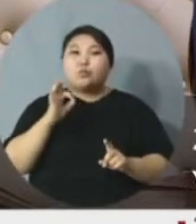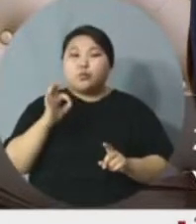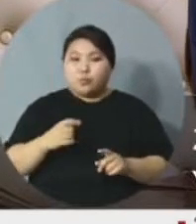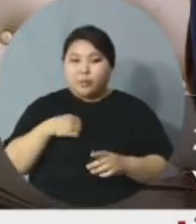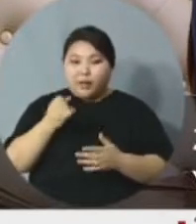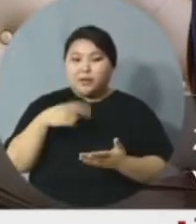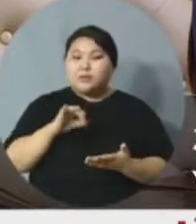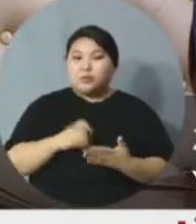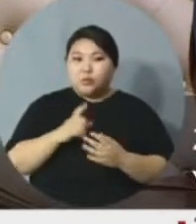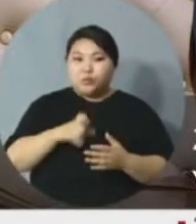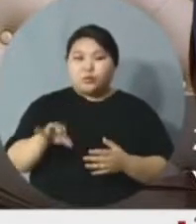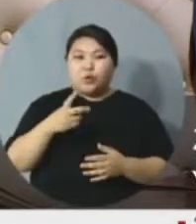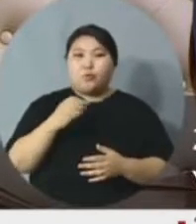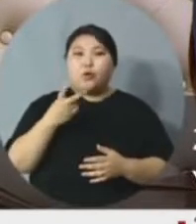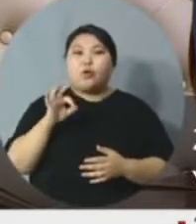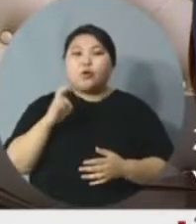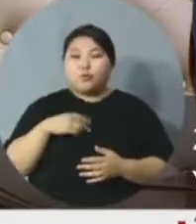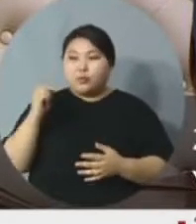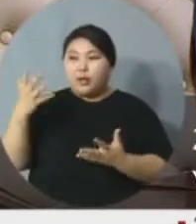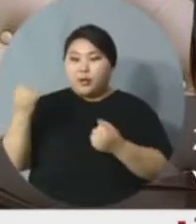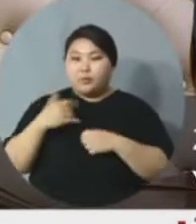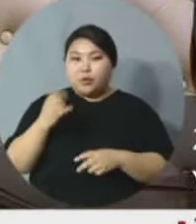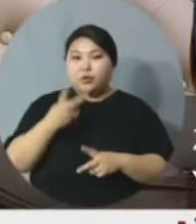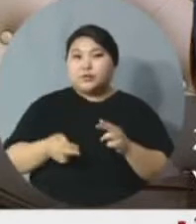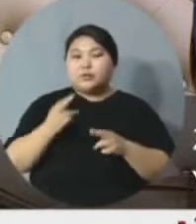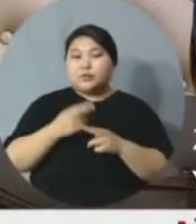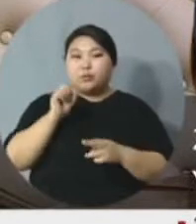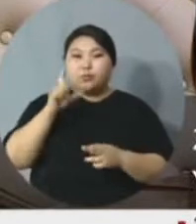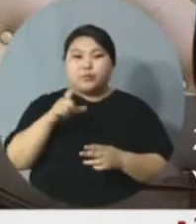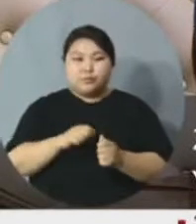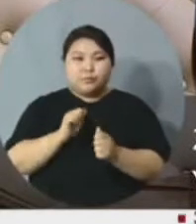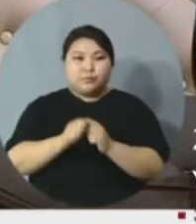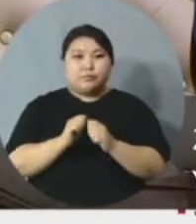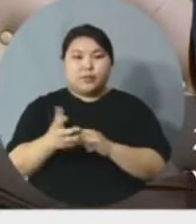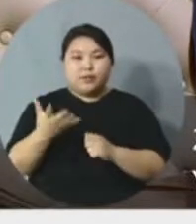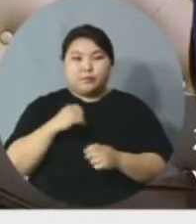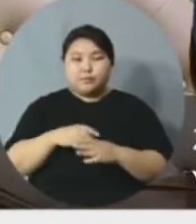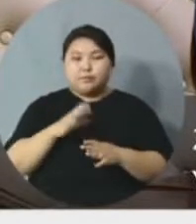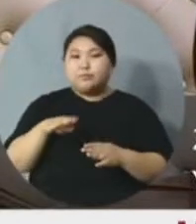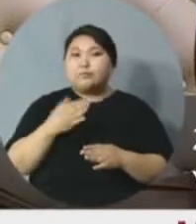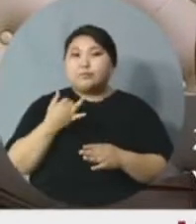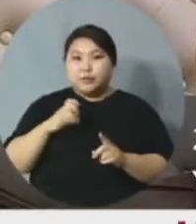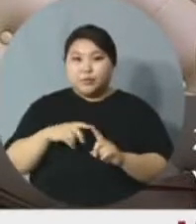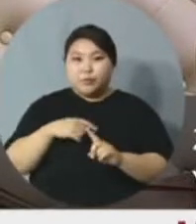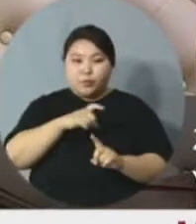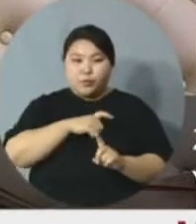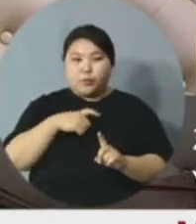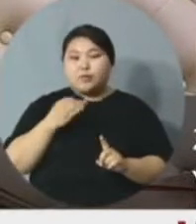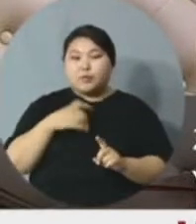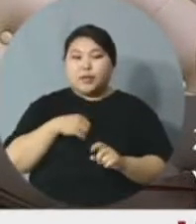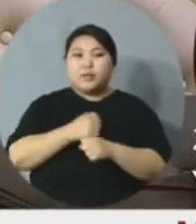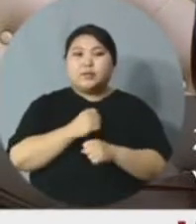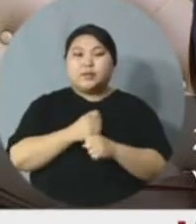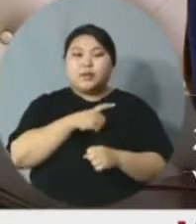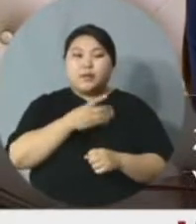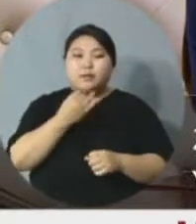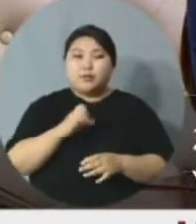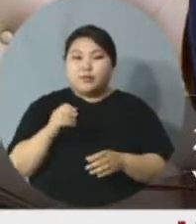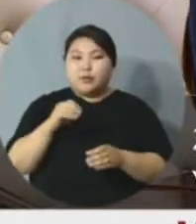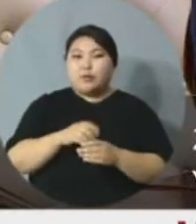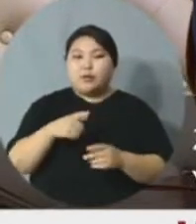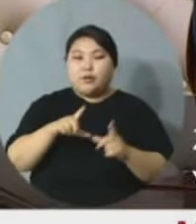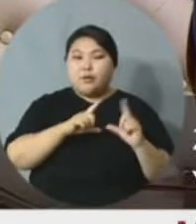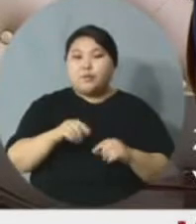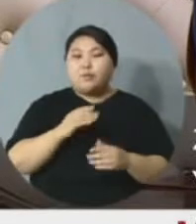алдчихаар хүмүүс одоо 20 онд авч ирсэн юм аа 2 дахин багыг амлах гэсэн юм шүү дээ. Тэгмэд тэгэхээр хүнд гоё юм шиг ажлын байдал хаад өмнө